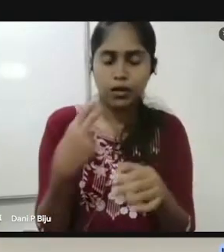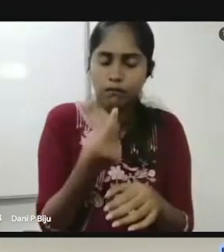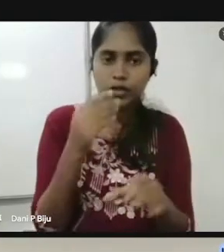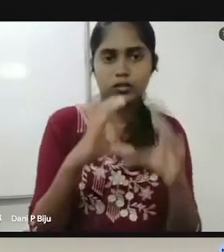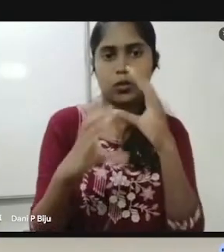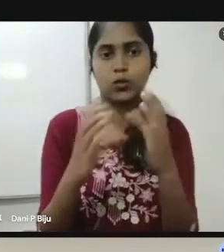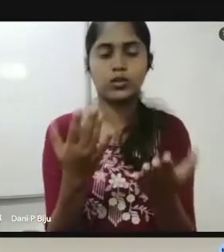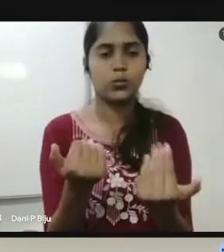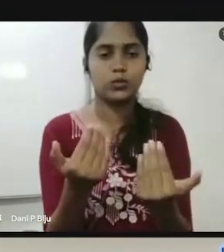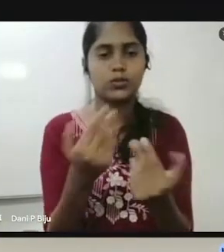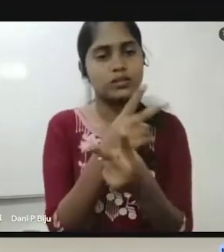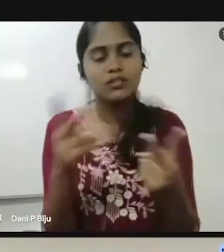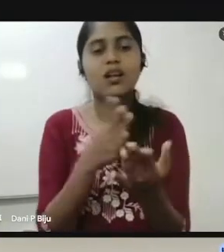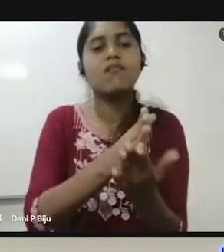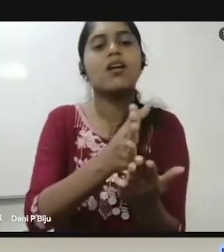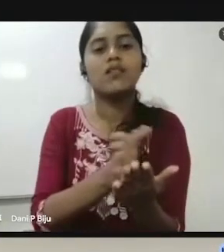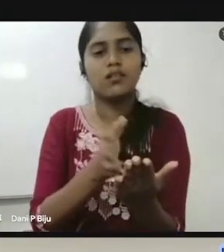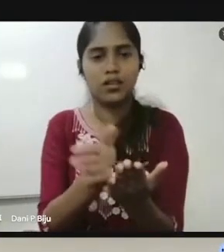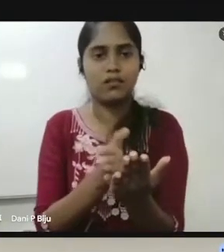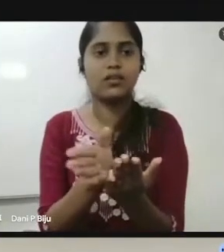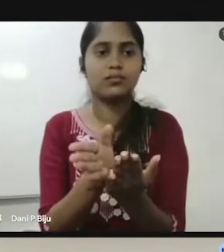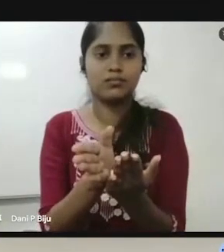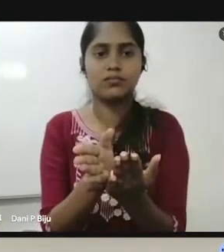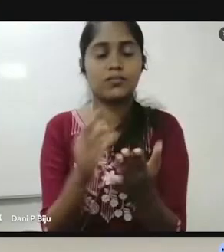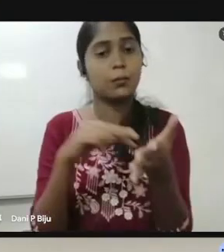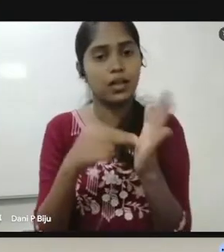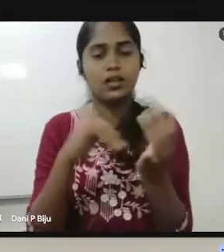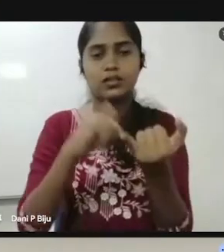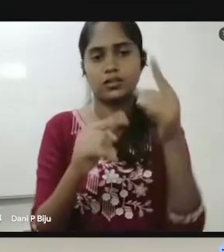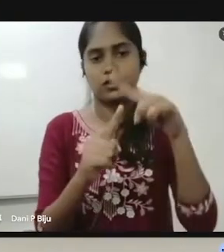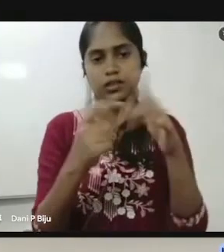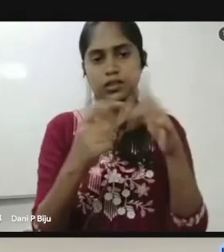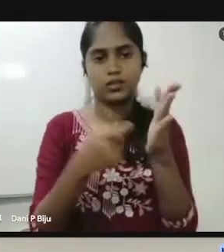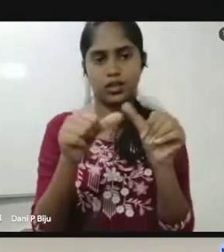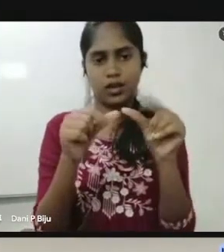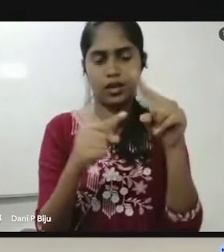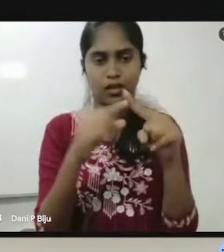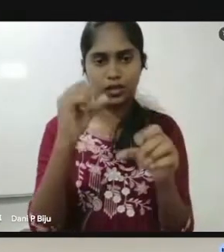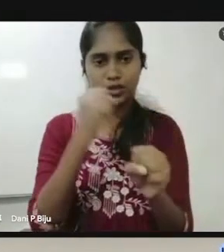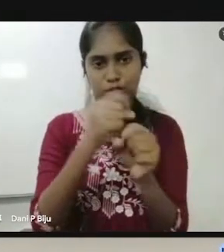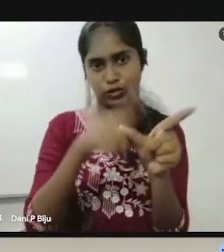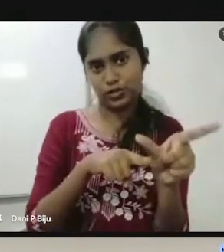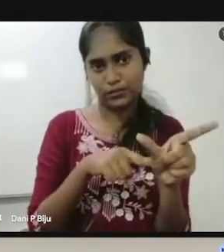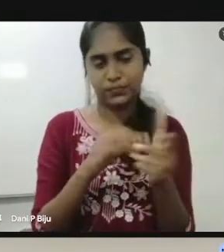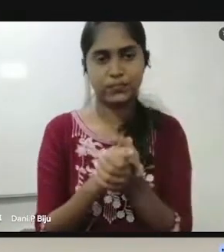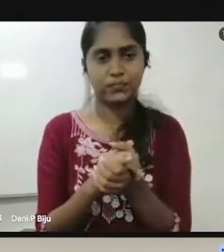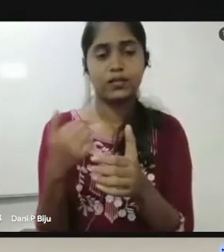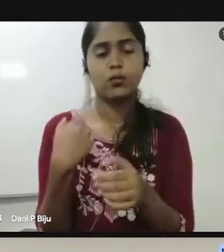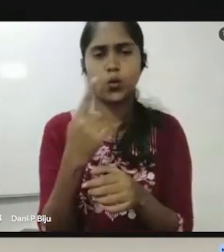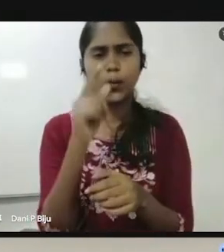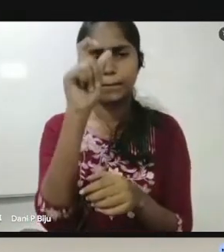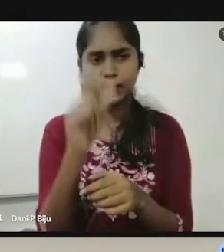പറ്റും. ഈ പറഞ്ഞ എല്ലാ കാര്യങ്ങളെയാണ് നമ്മൾ സ്ട്രാറ്റജീസ് എന്ന് പറയുന്നത്. അപ്പൊ നമുക്ക് ഒരാൾക്ക് നമ്മൾ